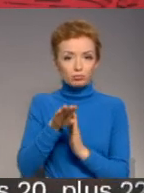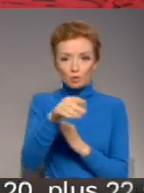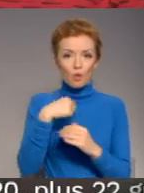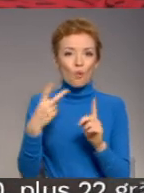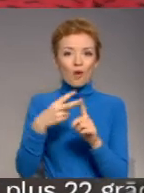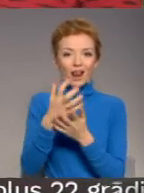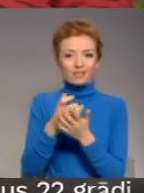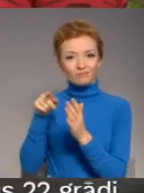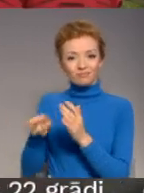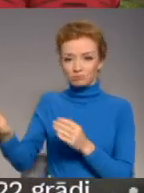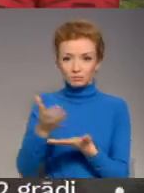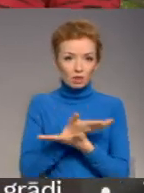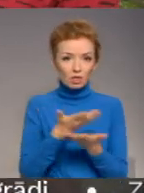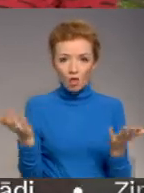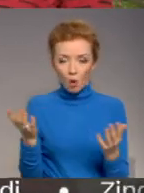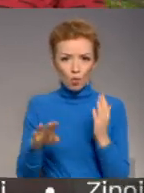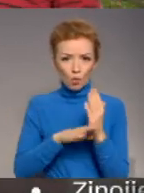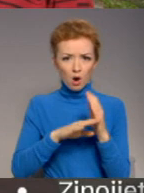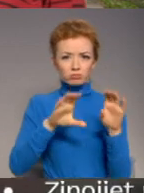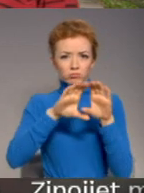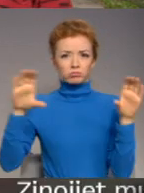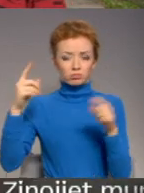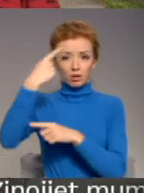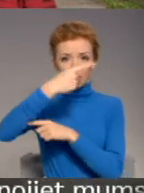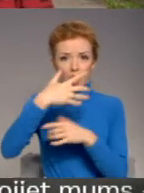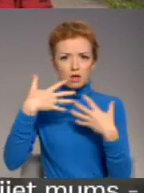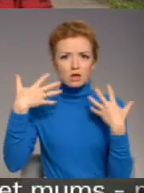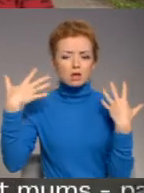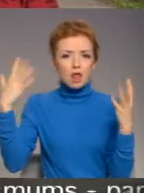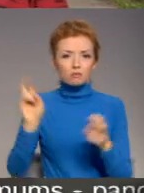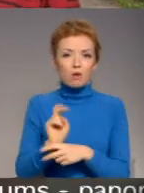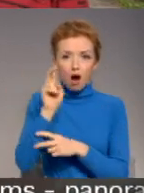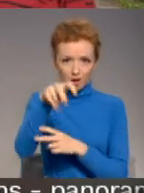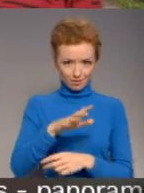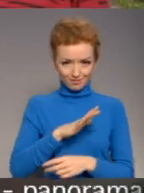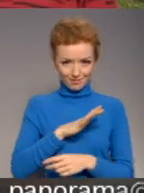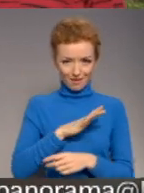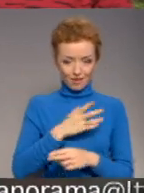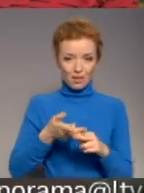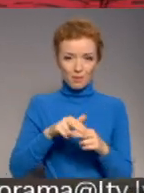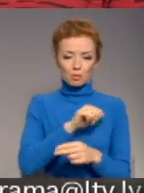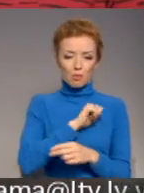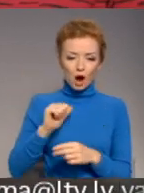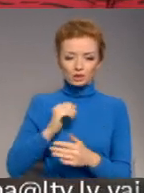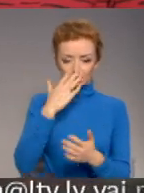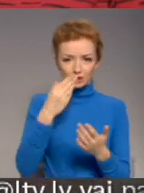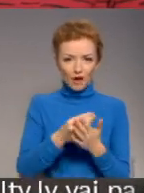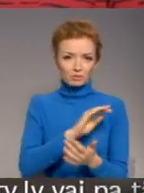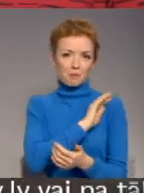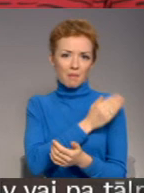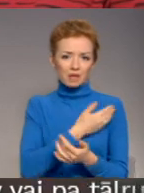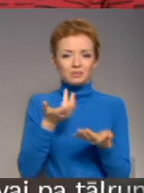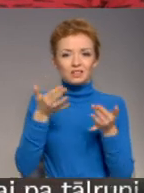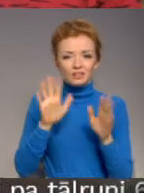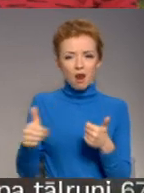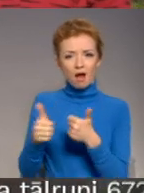ielu nav. Tam kokam nevarēja ne pārkāpt, ne apiet apkārt, tik liels viņš ir. Tāpēc mēs sākām saviem spēkiem mēģināt ielu atbrīvot, nāca